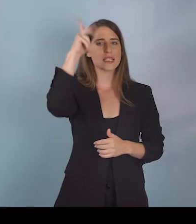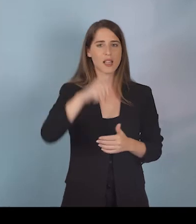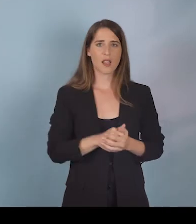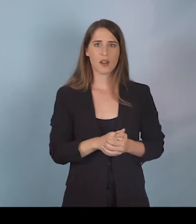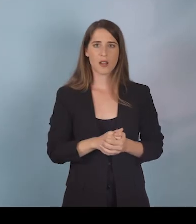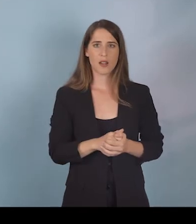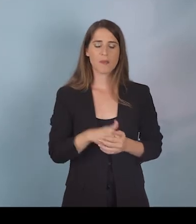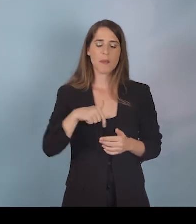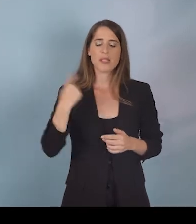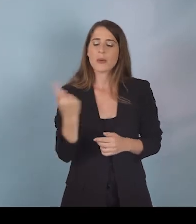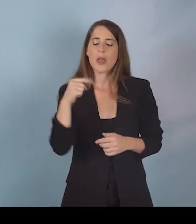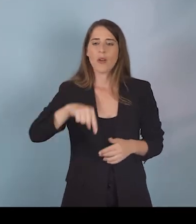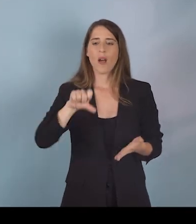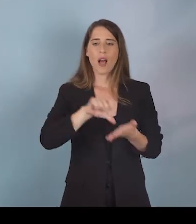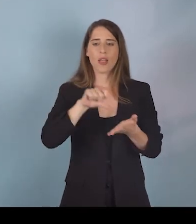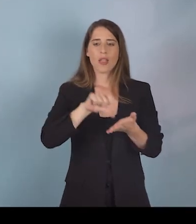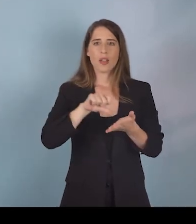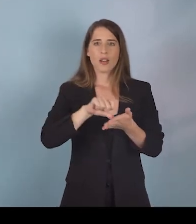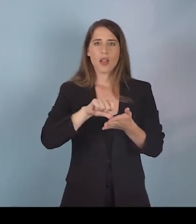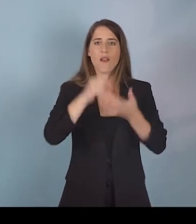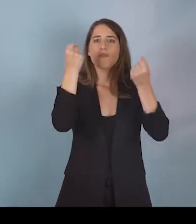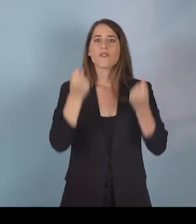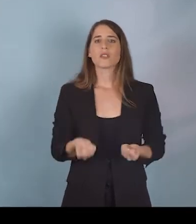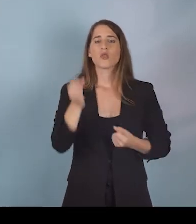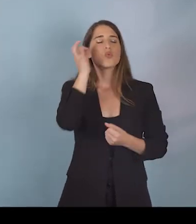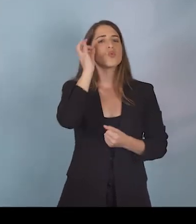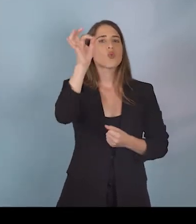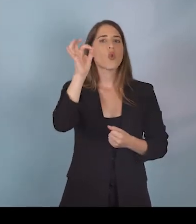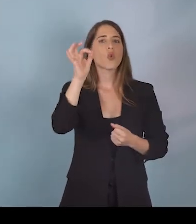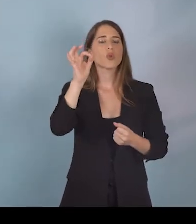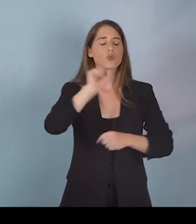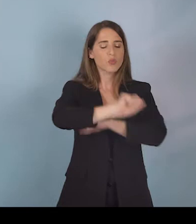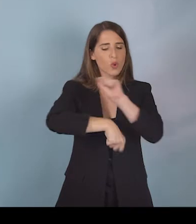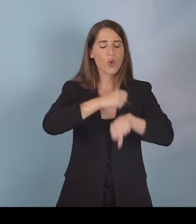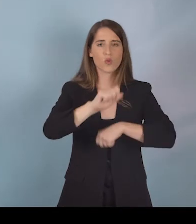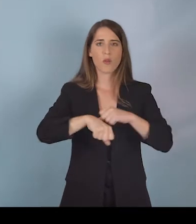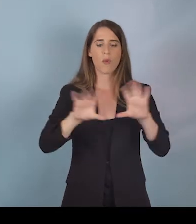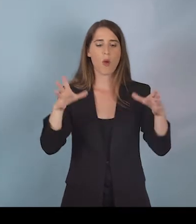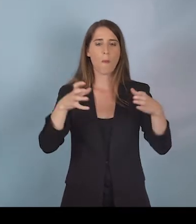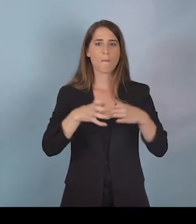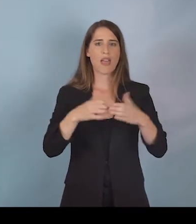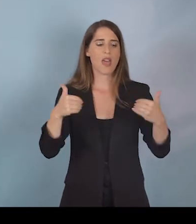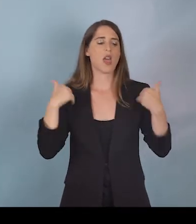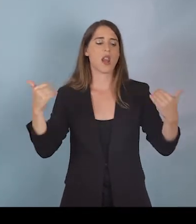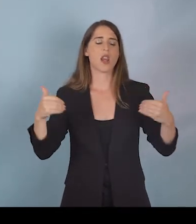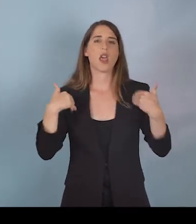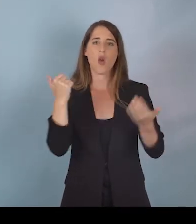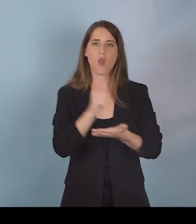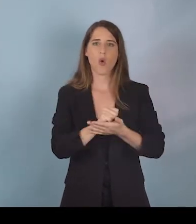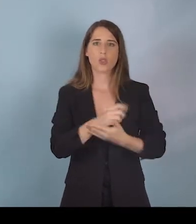δραστηριοποιούμαστε στην Αθήνα. Και βασικός μας στόχος είναι η ενδυνάμωση των ΛΟΑΤΗ νέων